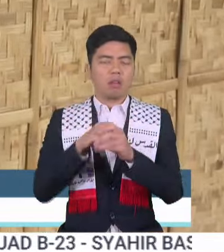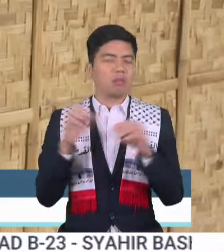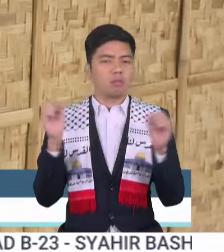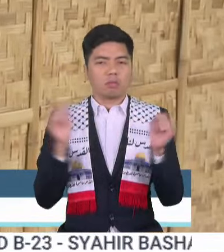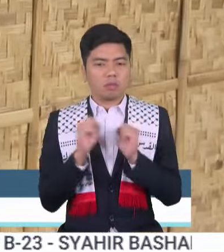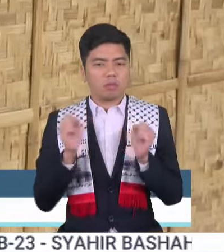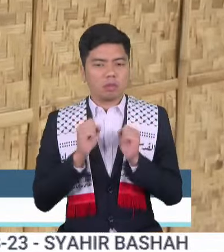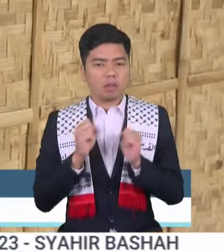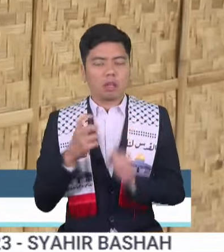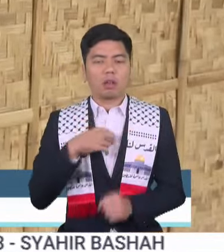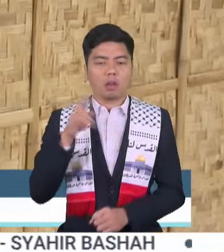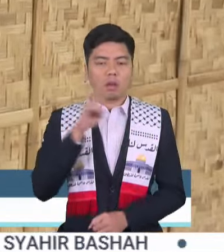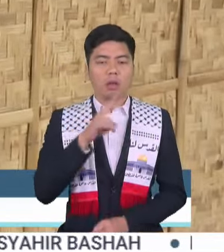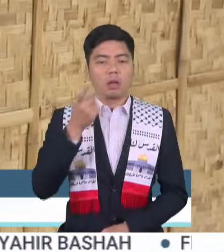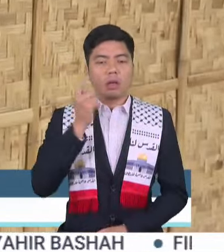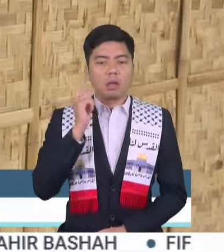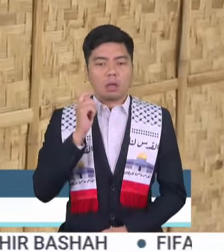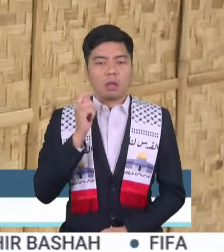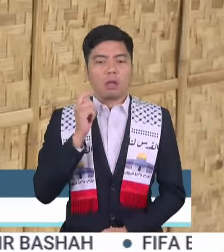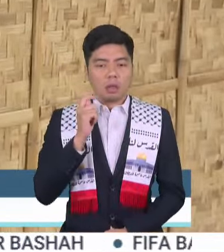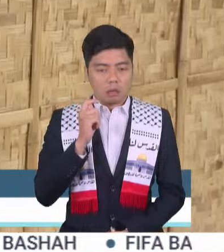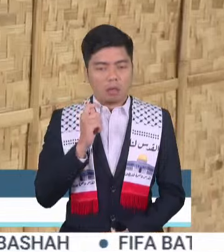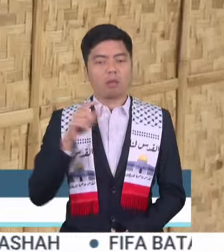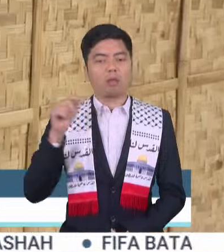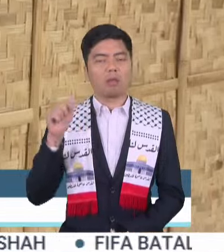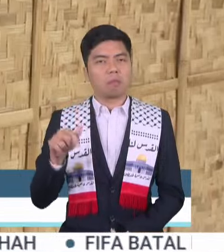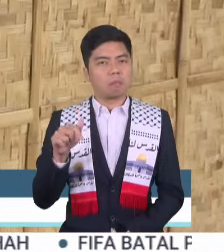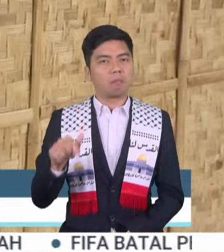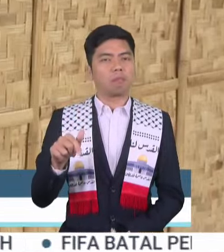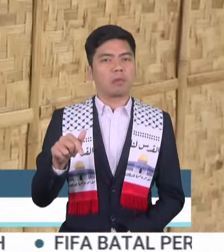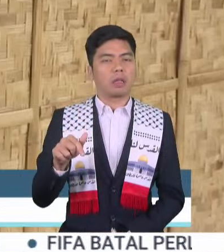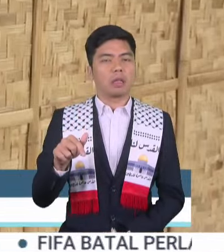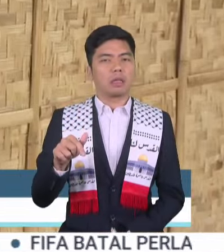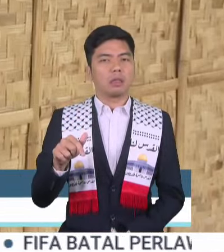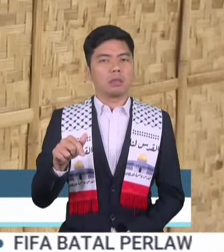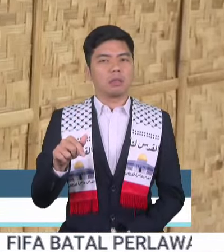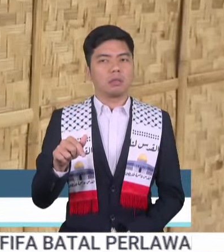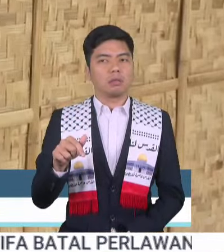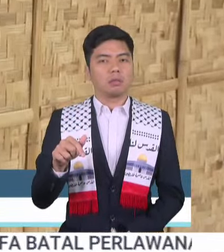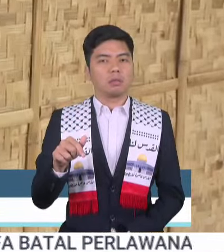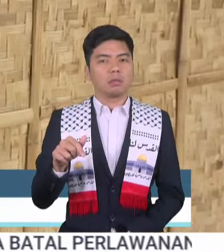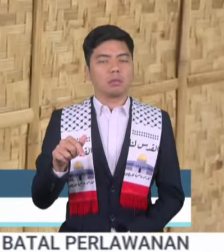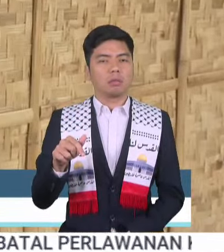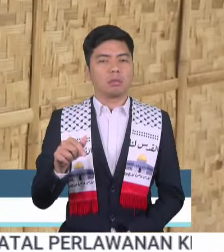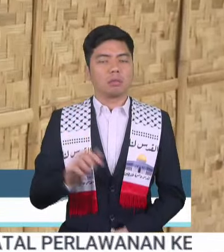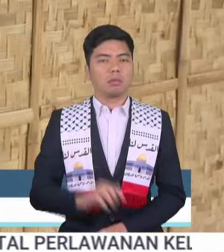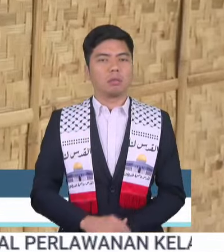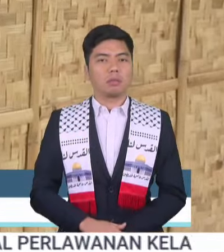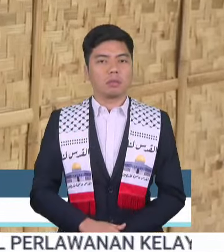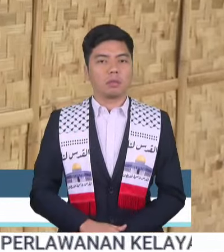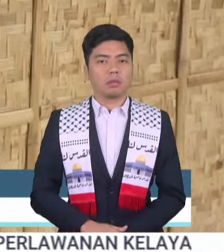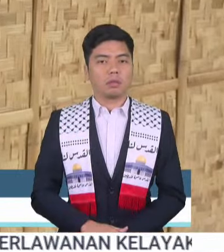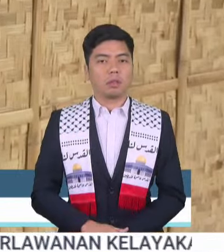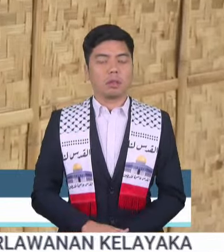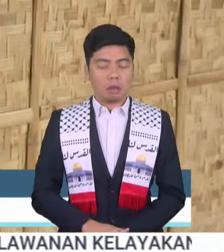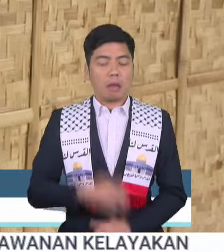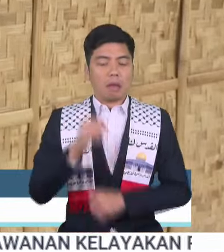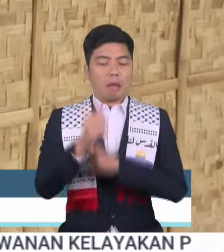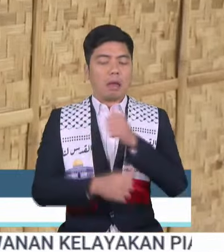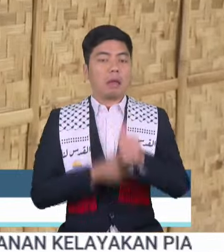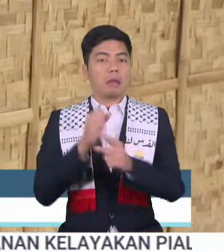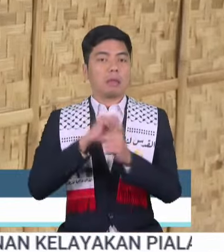First impression saya tengok tadi, inilah salah satu daripada orang kata apa, alam sekitar